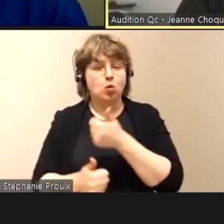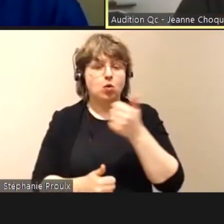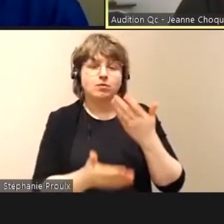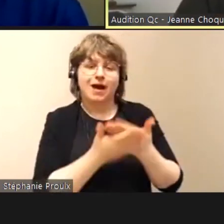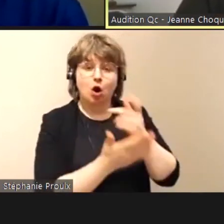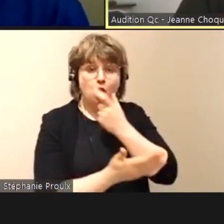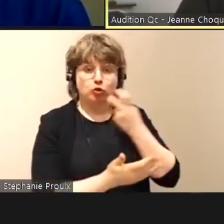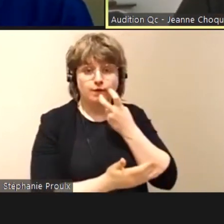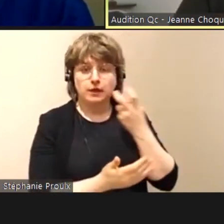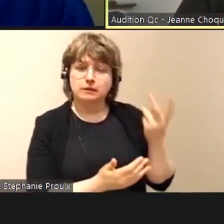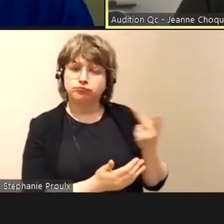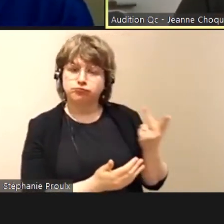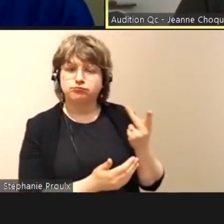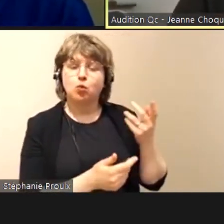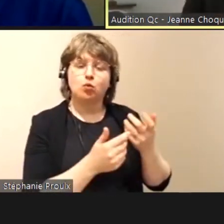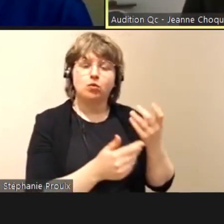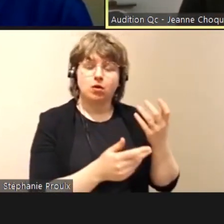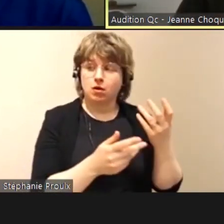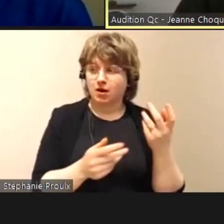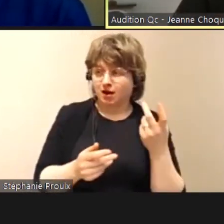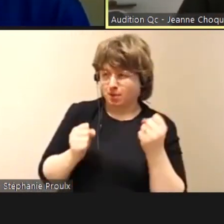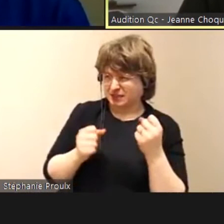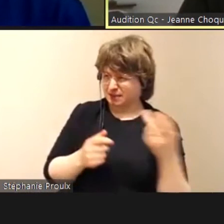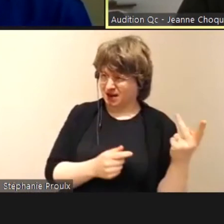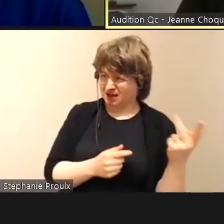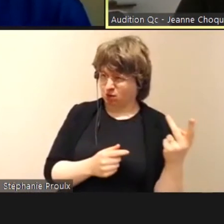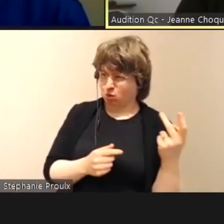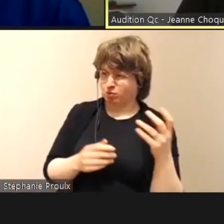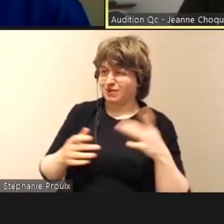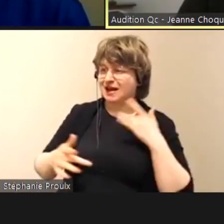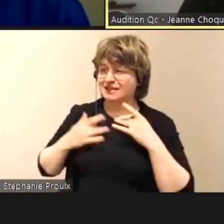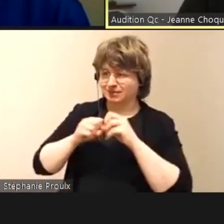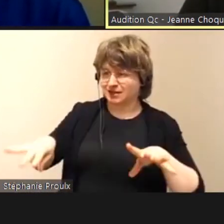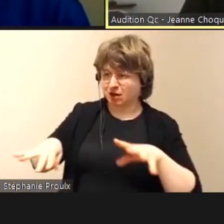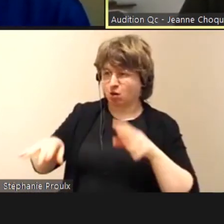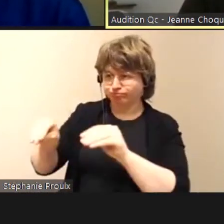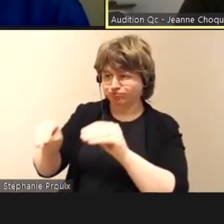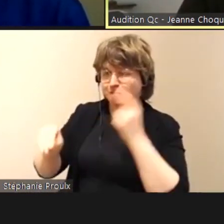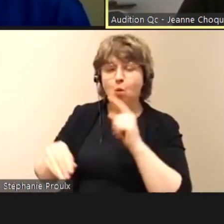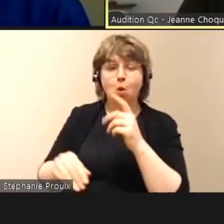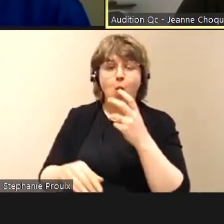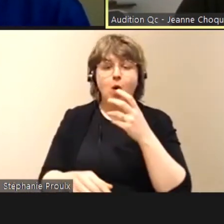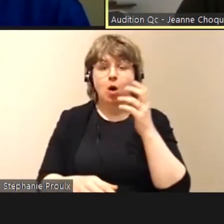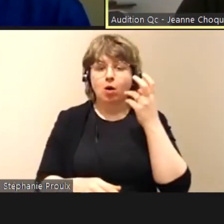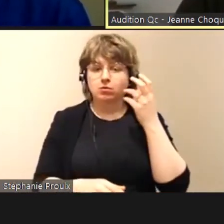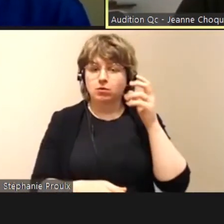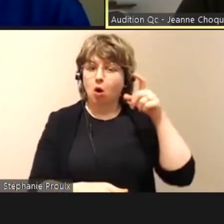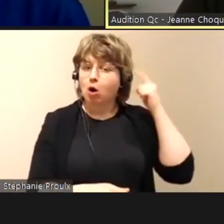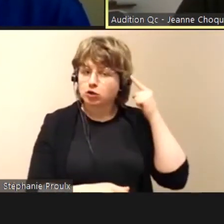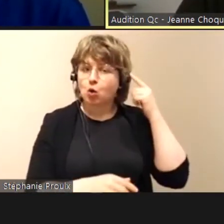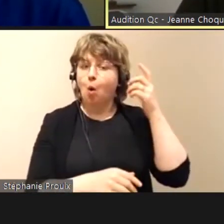l'École d'orthophonie et d'audiologie, sensibilise les audioprothésistes afin qu'ils fournissent des